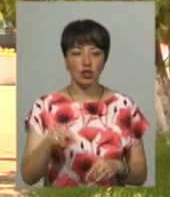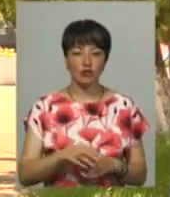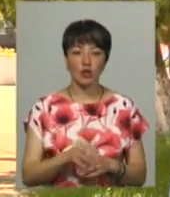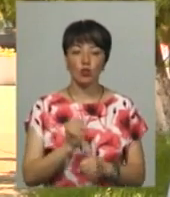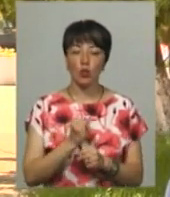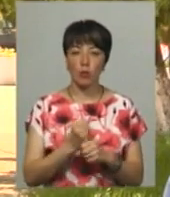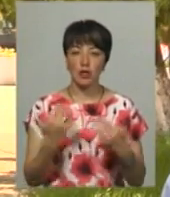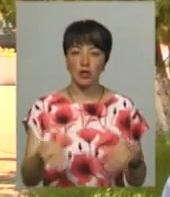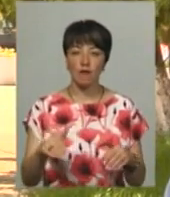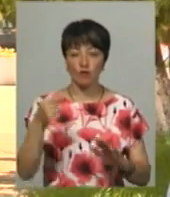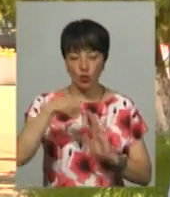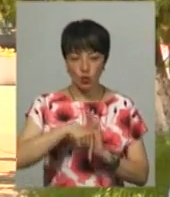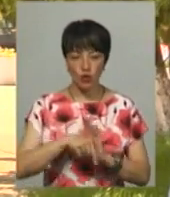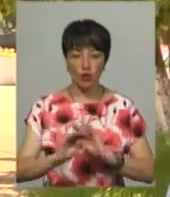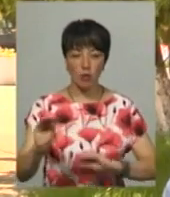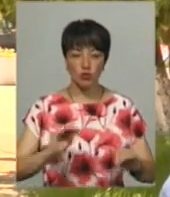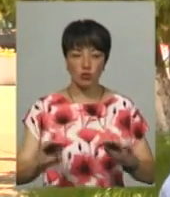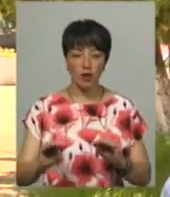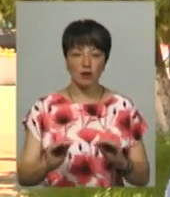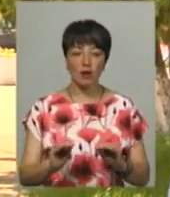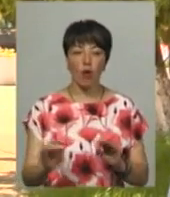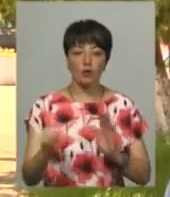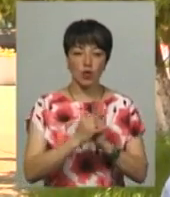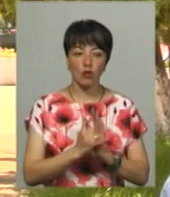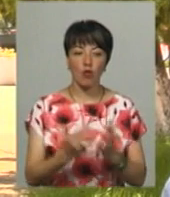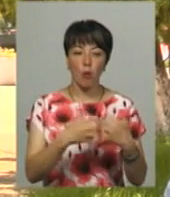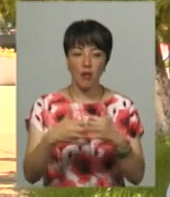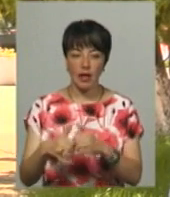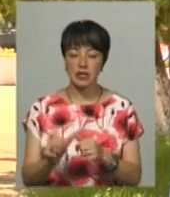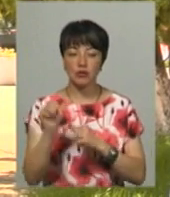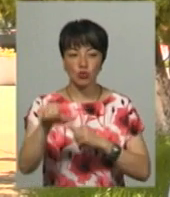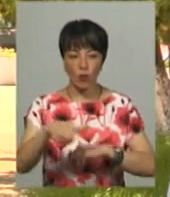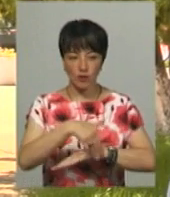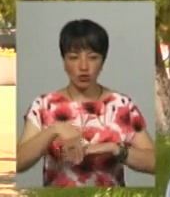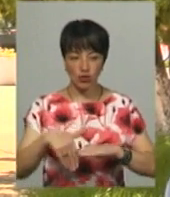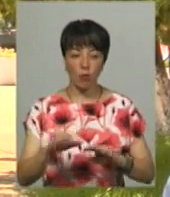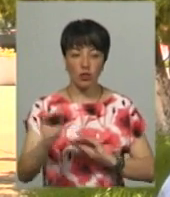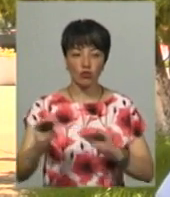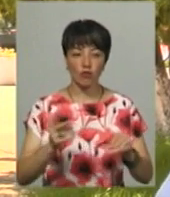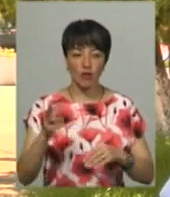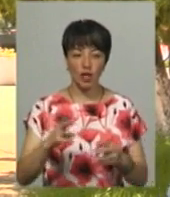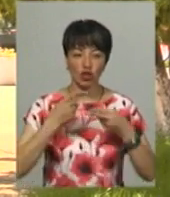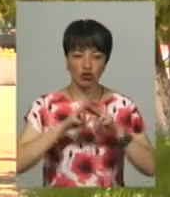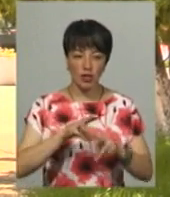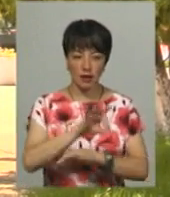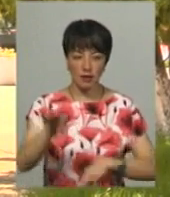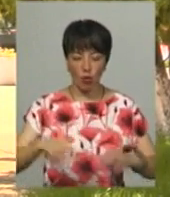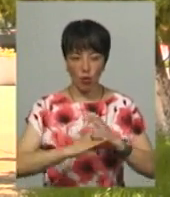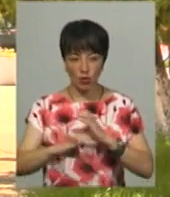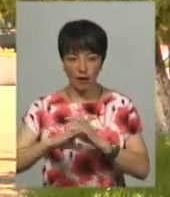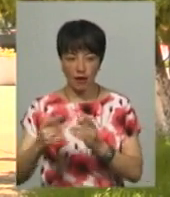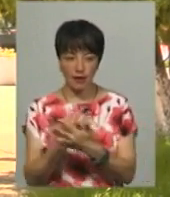Зроблені внутрішні облаштування, встановлені обладнання, зовнішні облаштування, інженерні